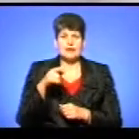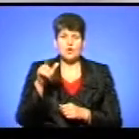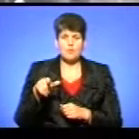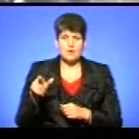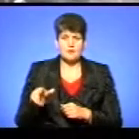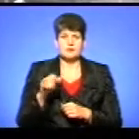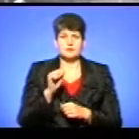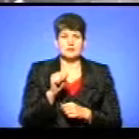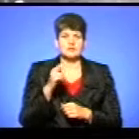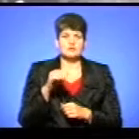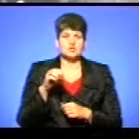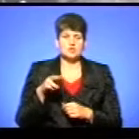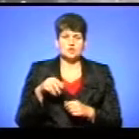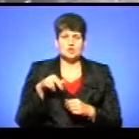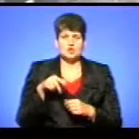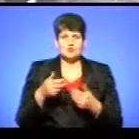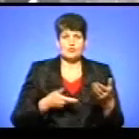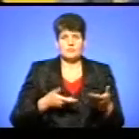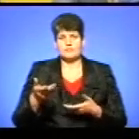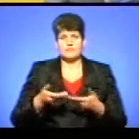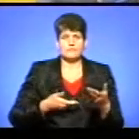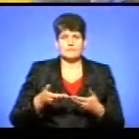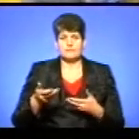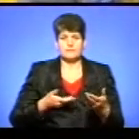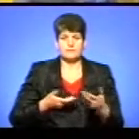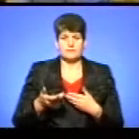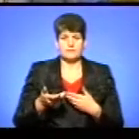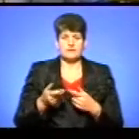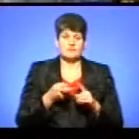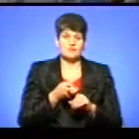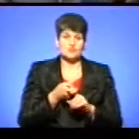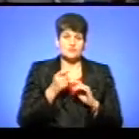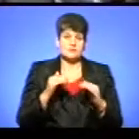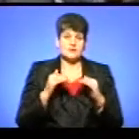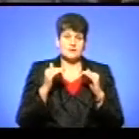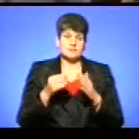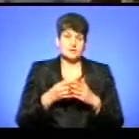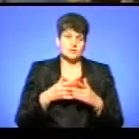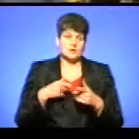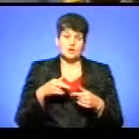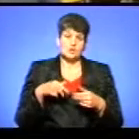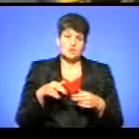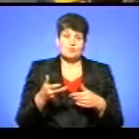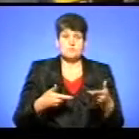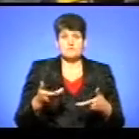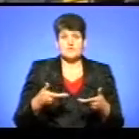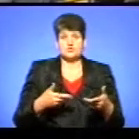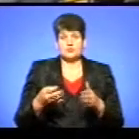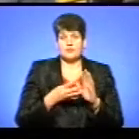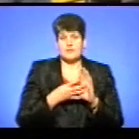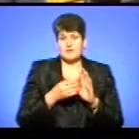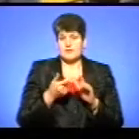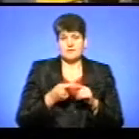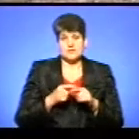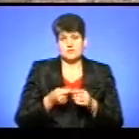Андріан Демчина йшов на навчання пішки. Через підняття тарифів йшов сьогодні на навчання пішки, бо все-таки 9 гривень – це